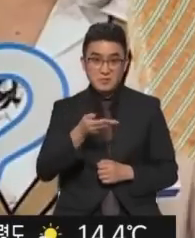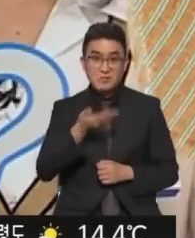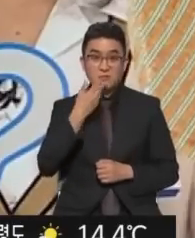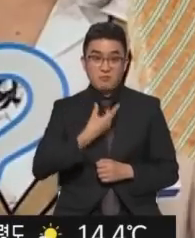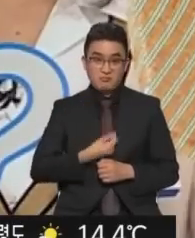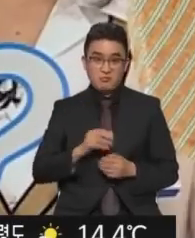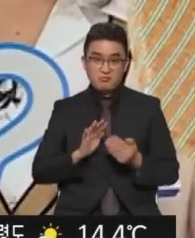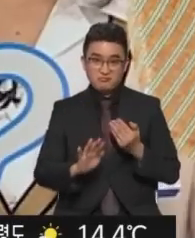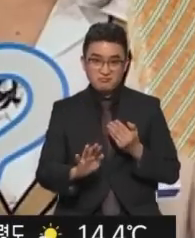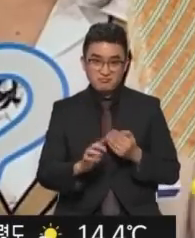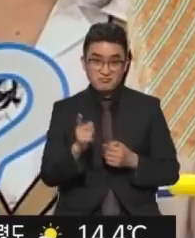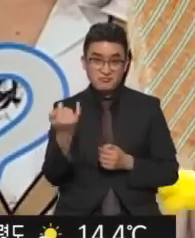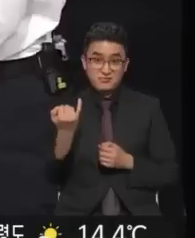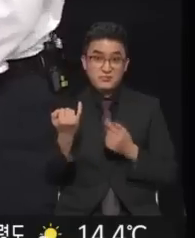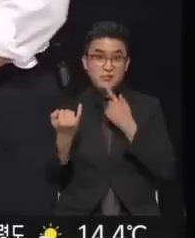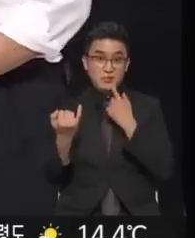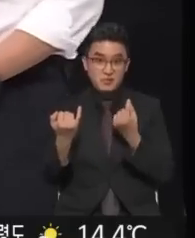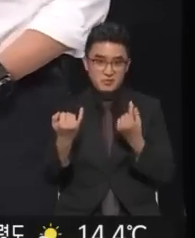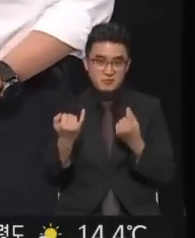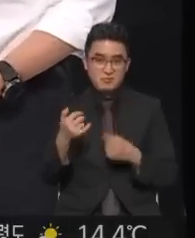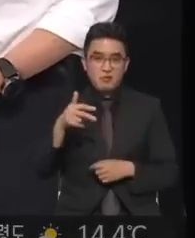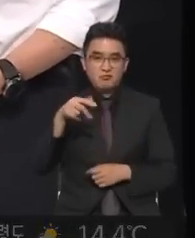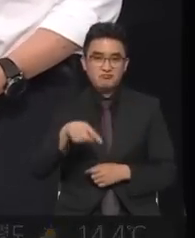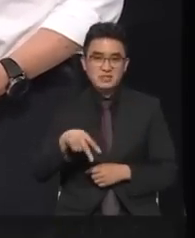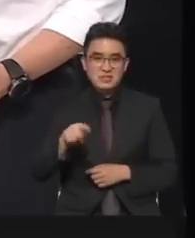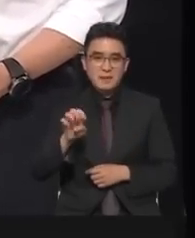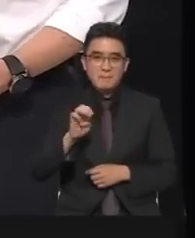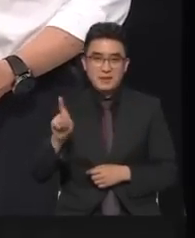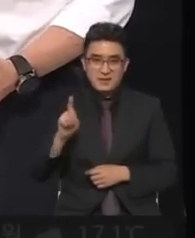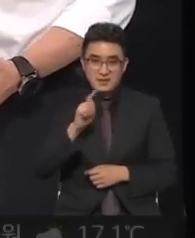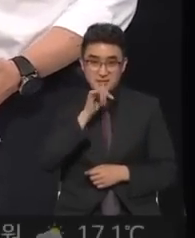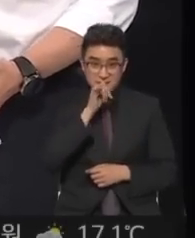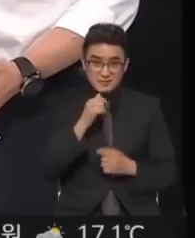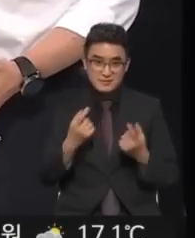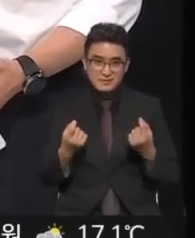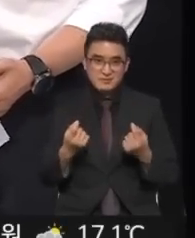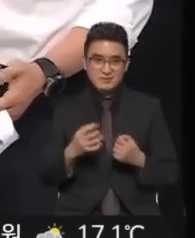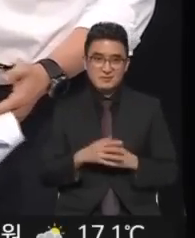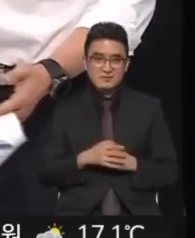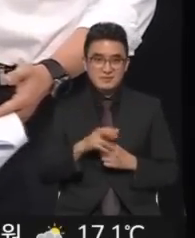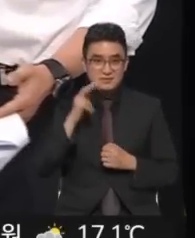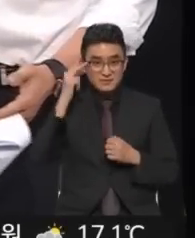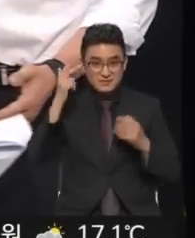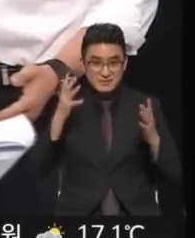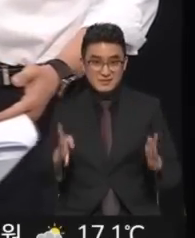주류정화 실장처럼 실제 주사파가 있긴 합니다. 주 4일째를 시행 중이죠.